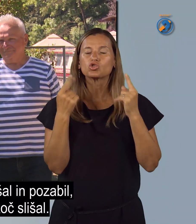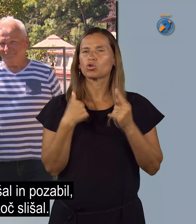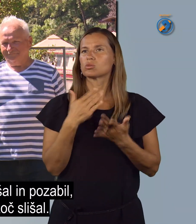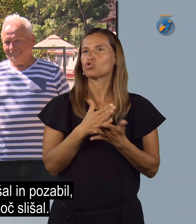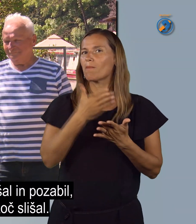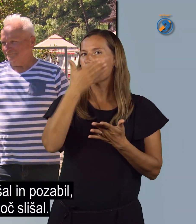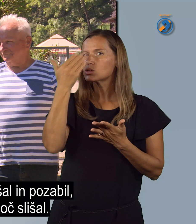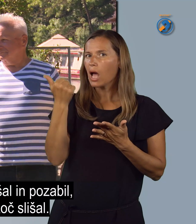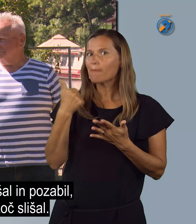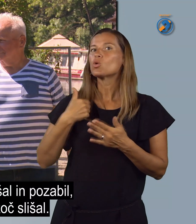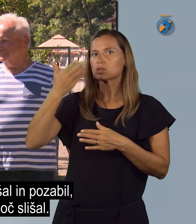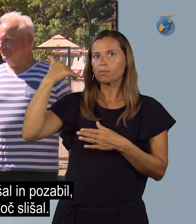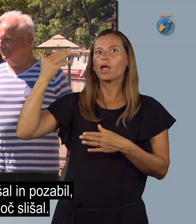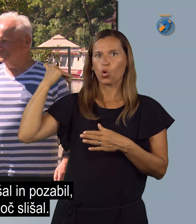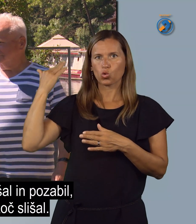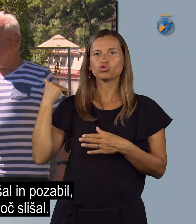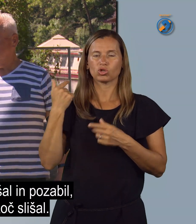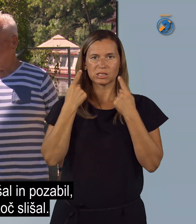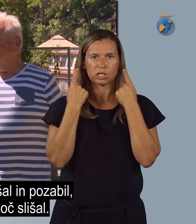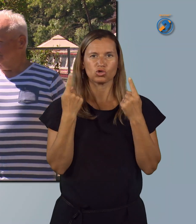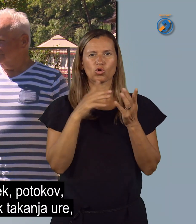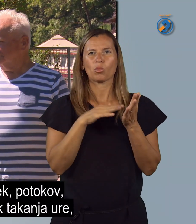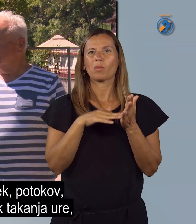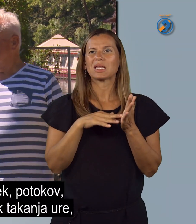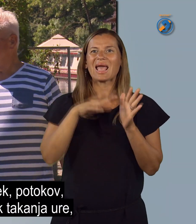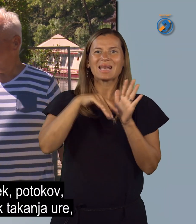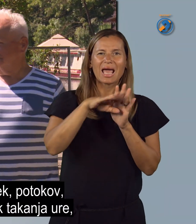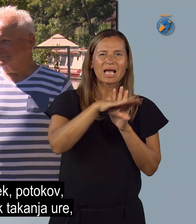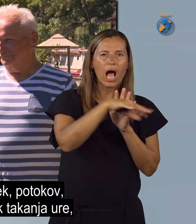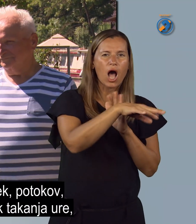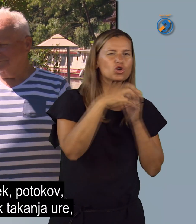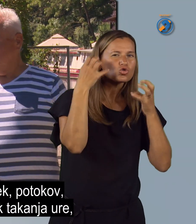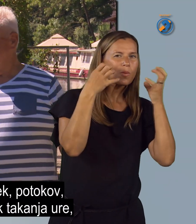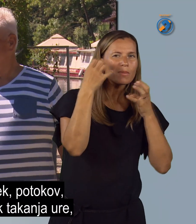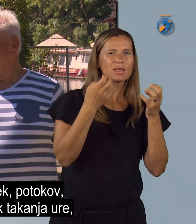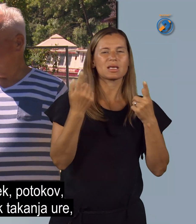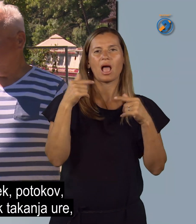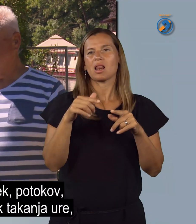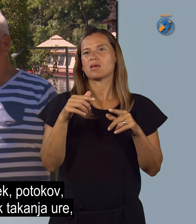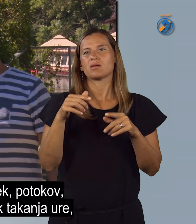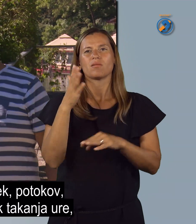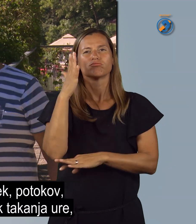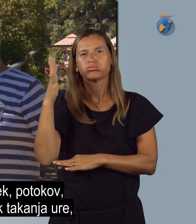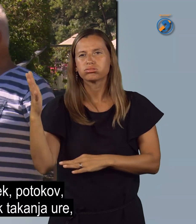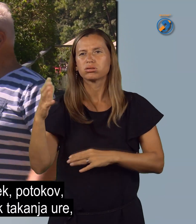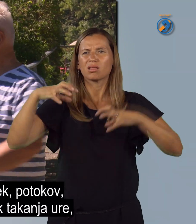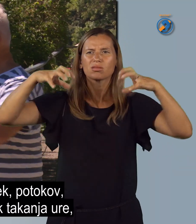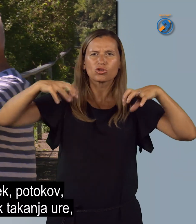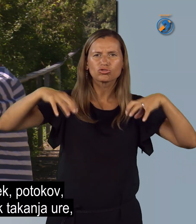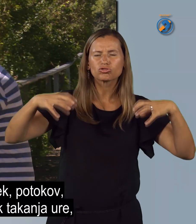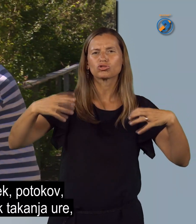si že pozabil, da si jih nekoč slišal. Od šumenja rek, potokov,